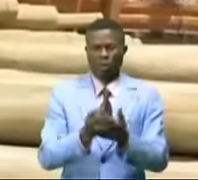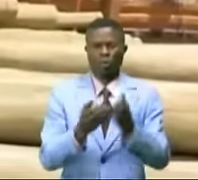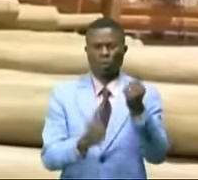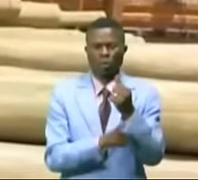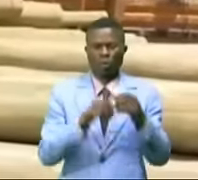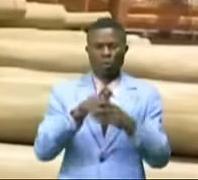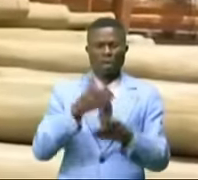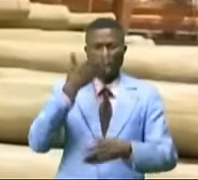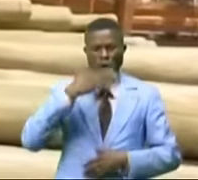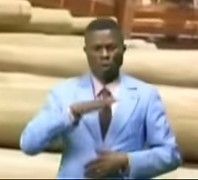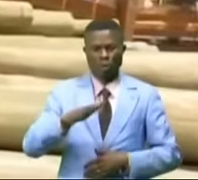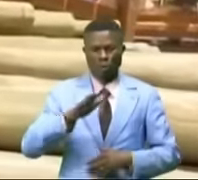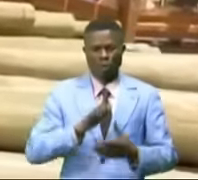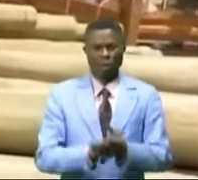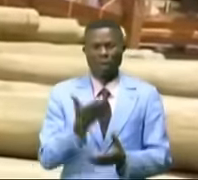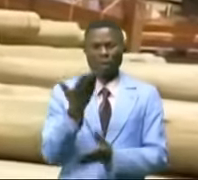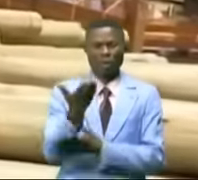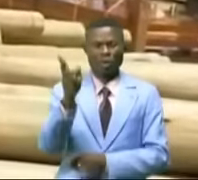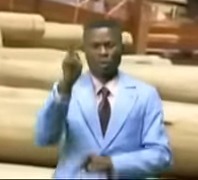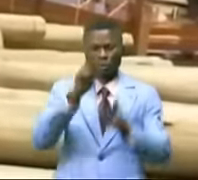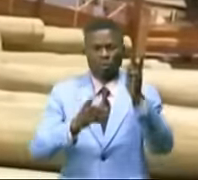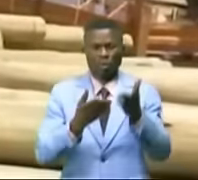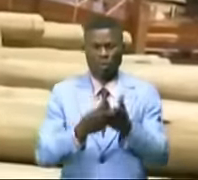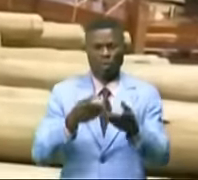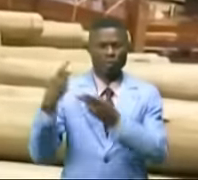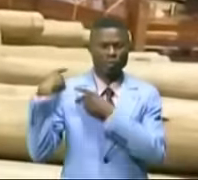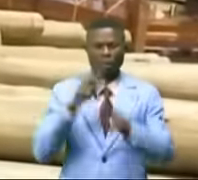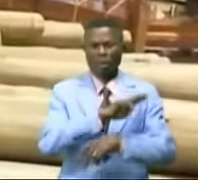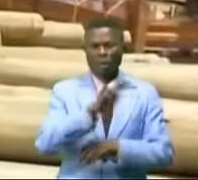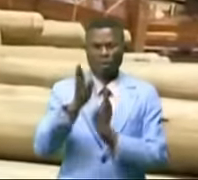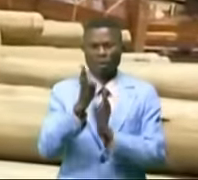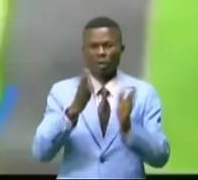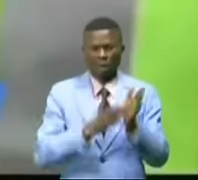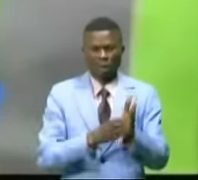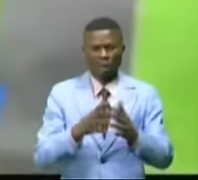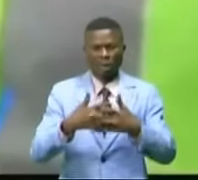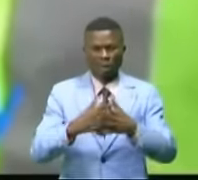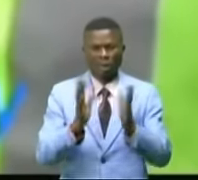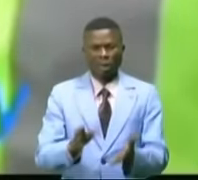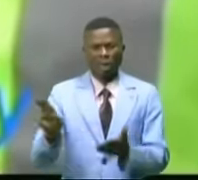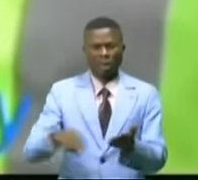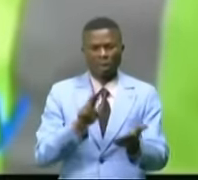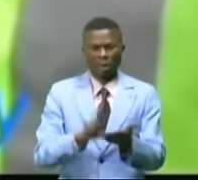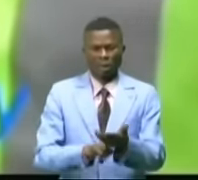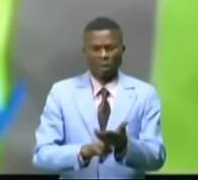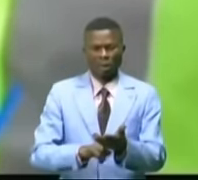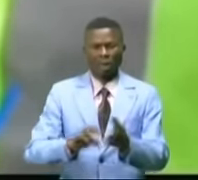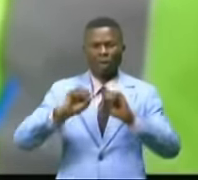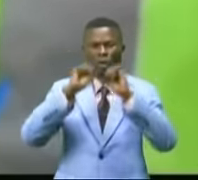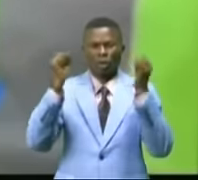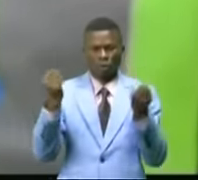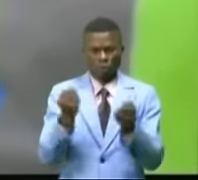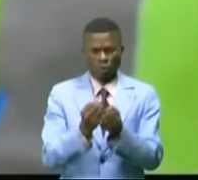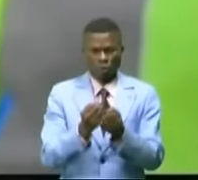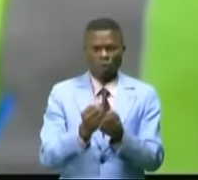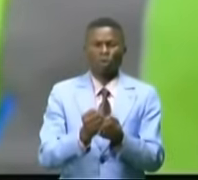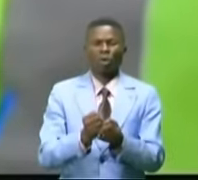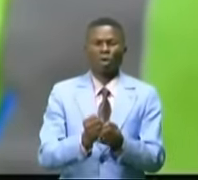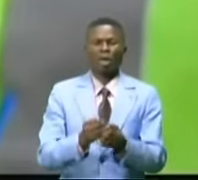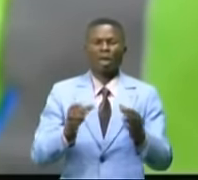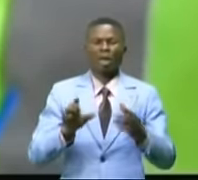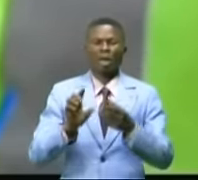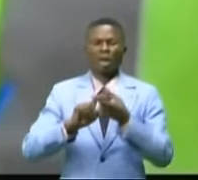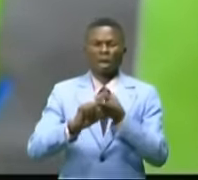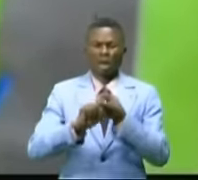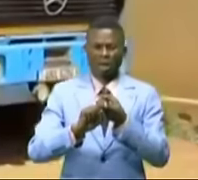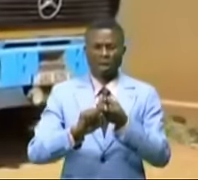souffrance est imposée à la population alors que depuis 2019, un partenariat a été conclu avec la Socumo et Souterne Énergie sous alias Green